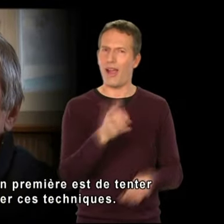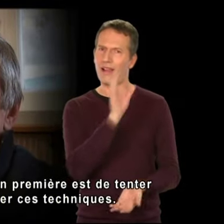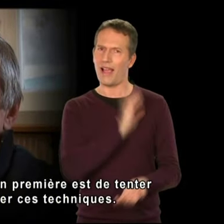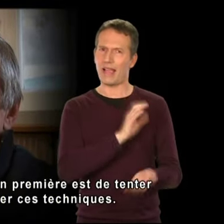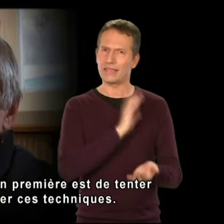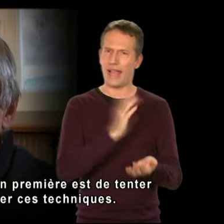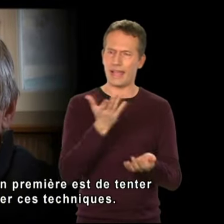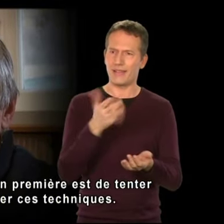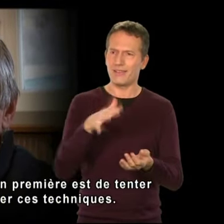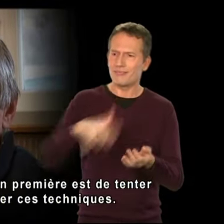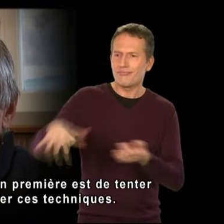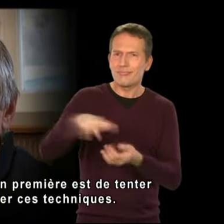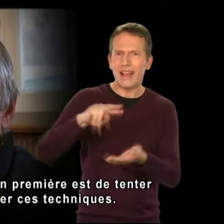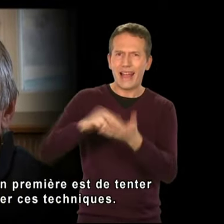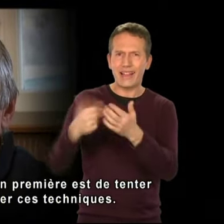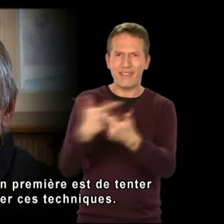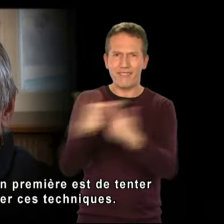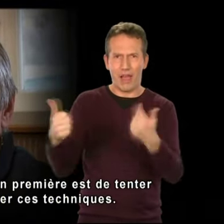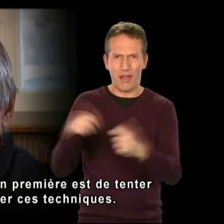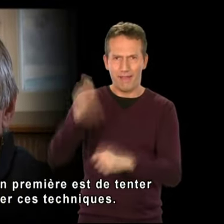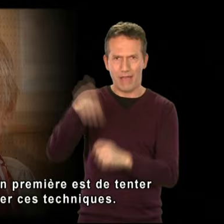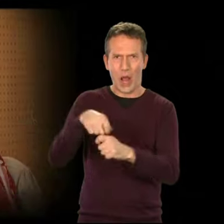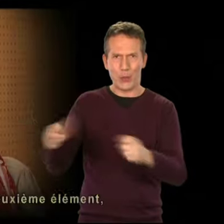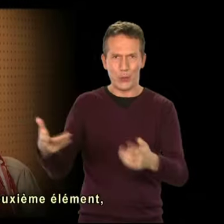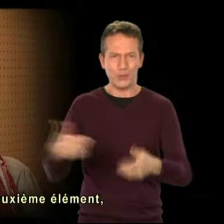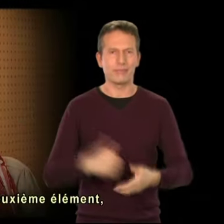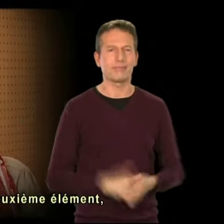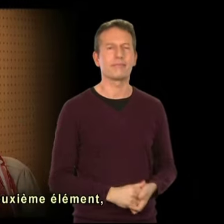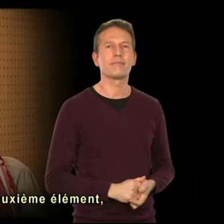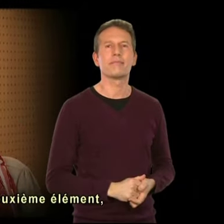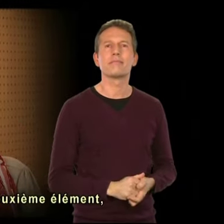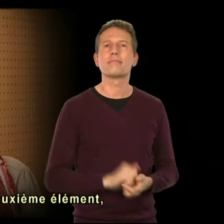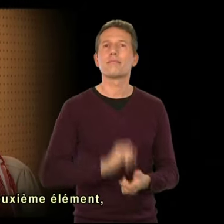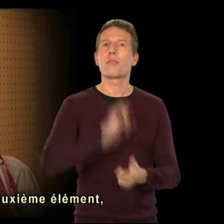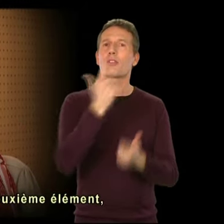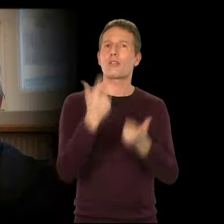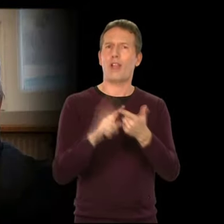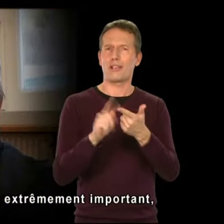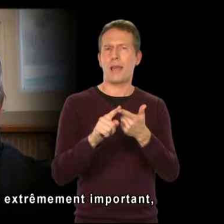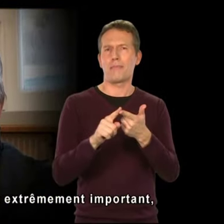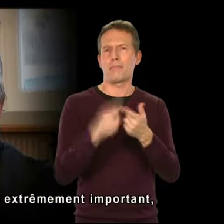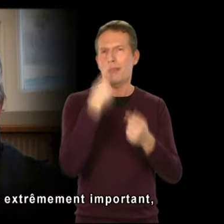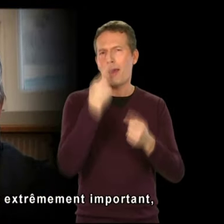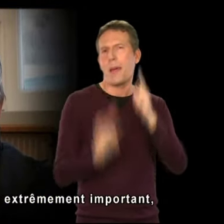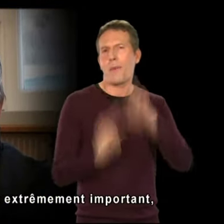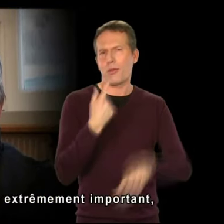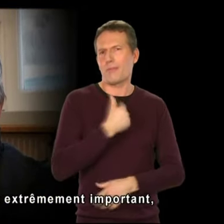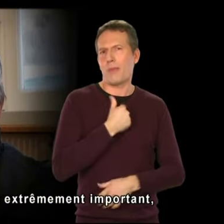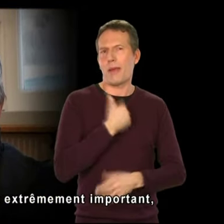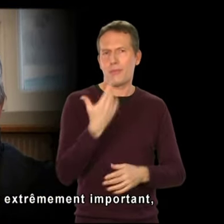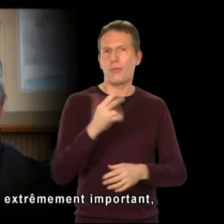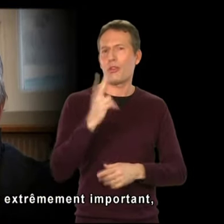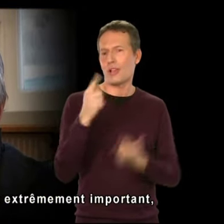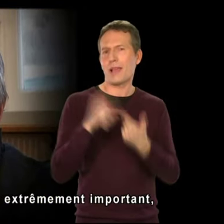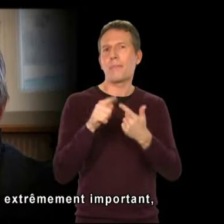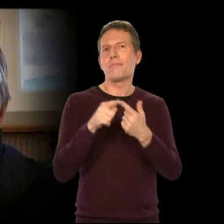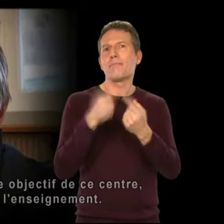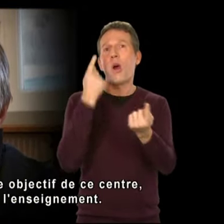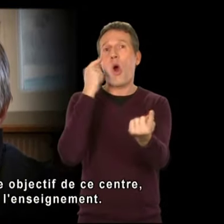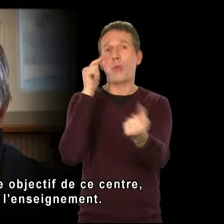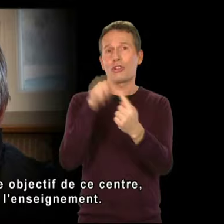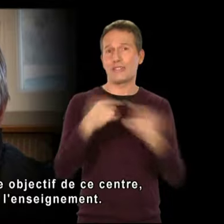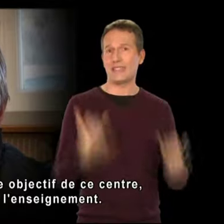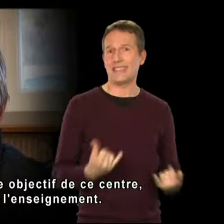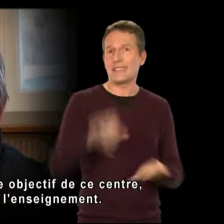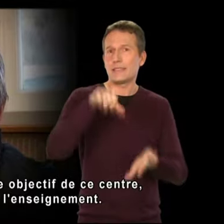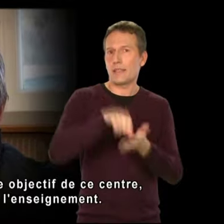c'est de tenter d'évaluer ces techniques. Le deuxième élément, et moi, qui me paraît extrêmement important,